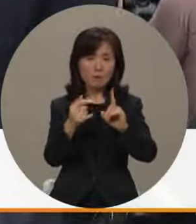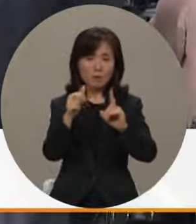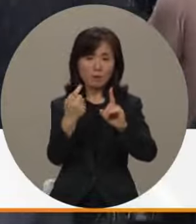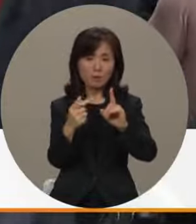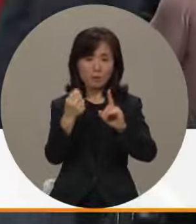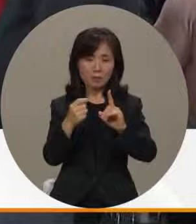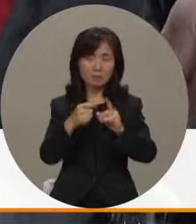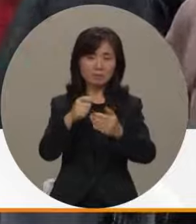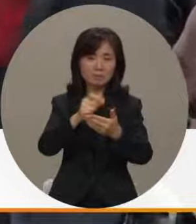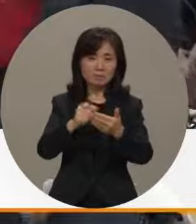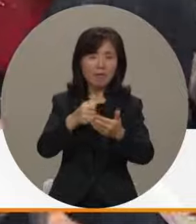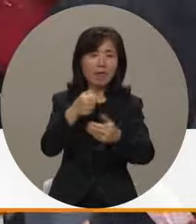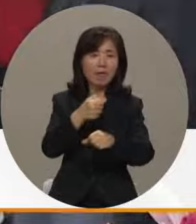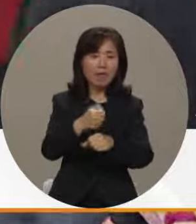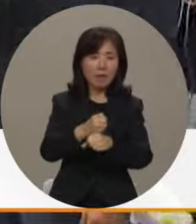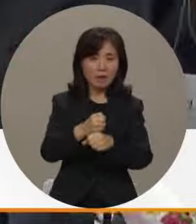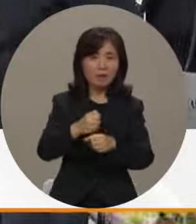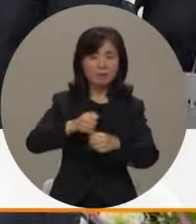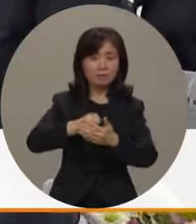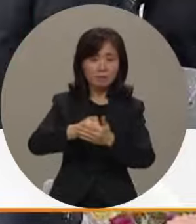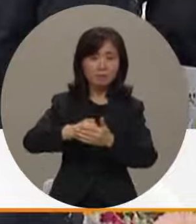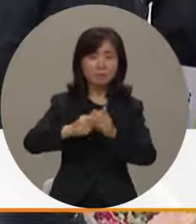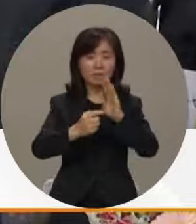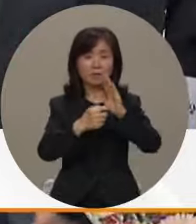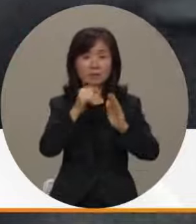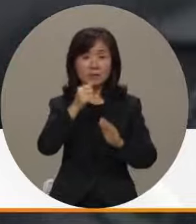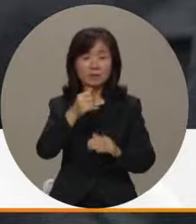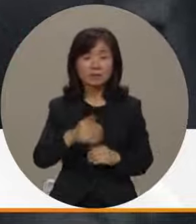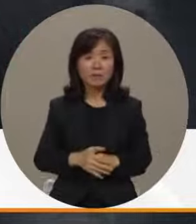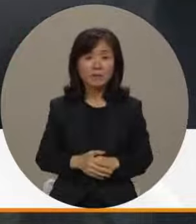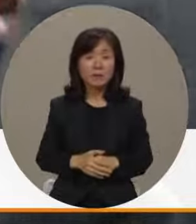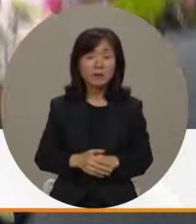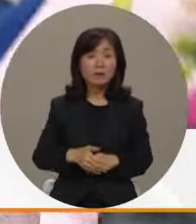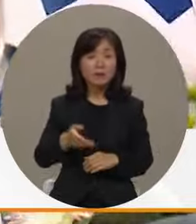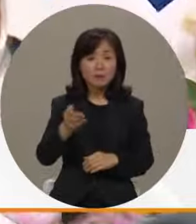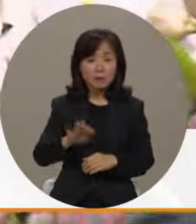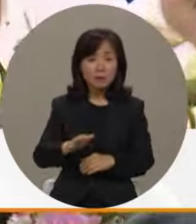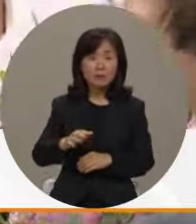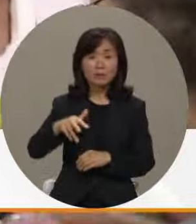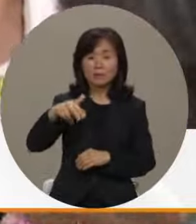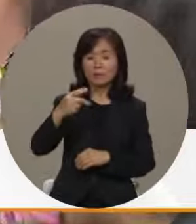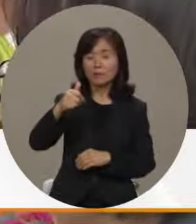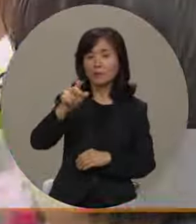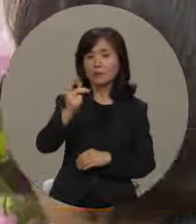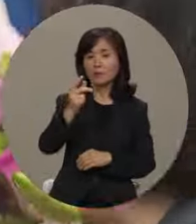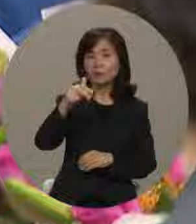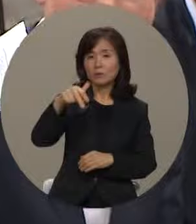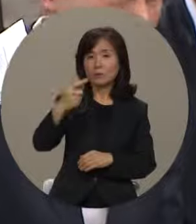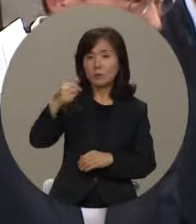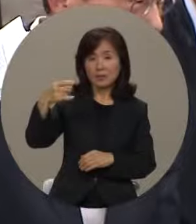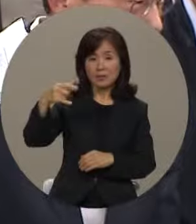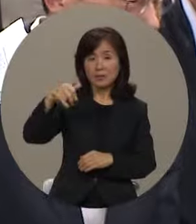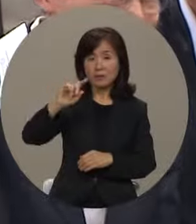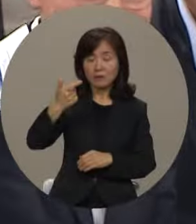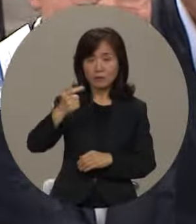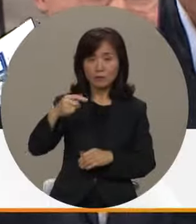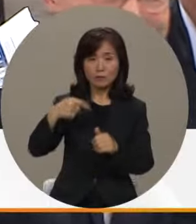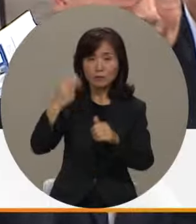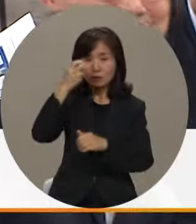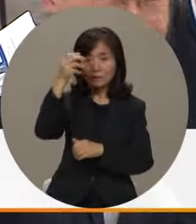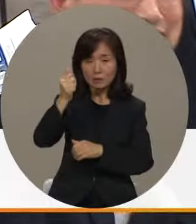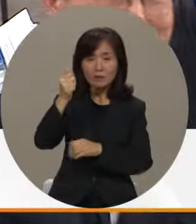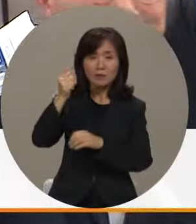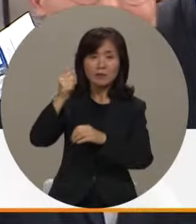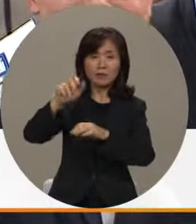메시지를 내놨지만 조희연 전 교육감의 혁신교육 정책을 큰 틀에서 유지할 것으로 보입니다. 교육의 미래를